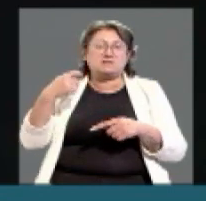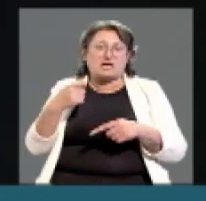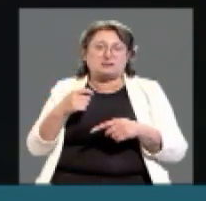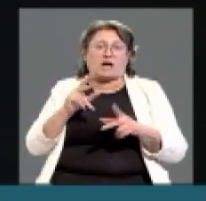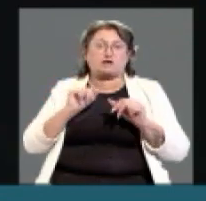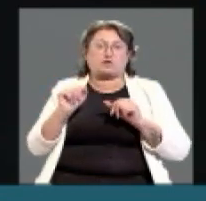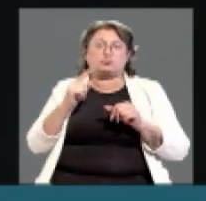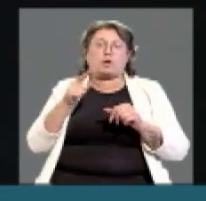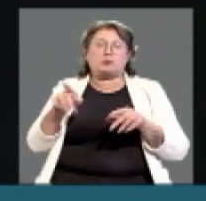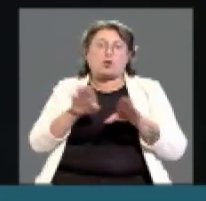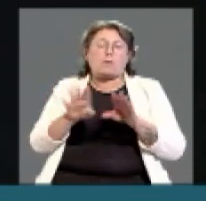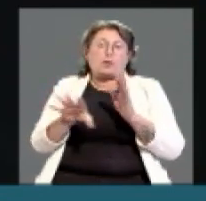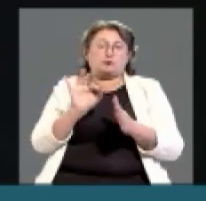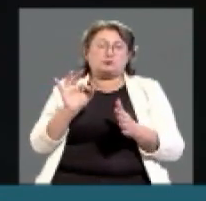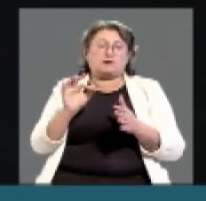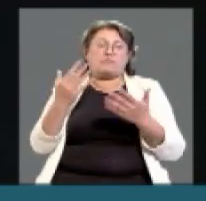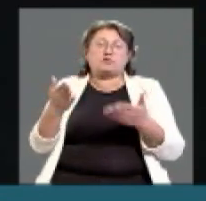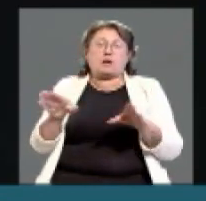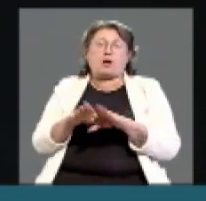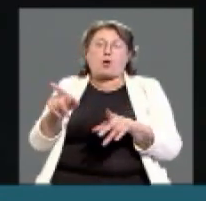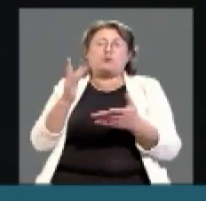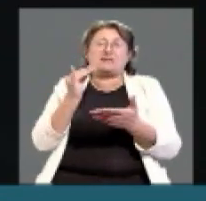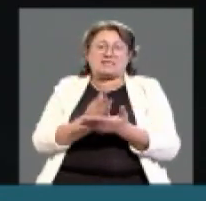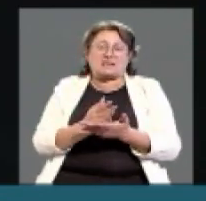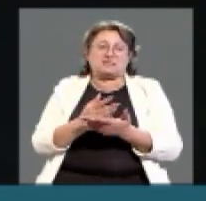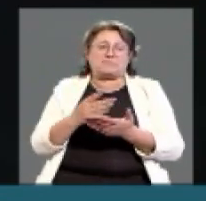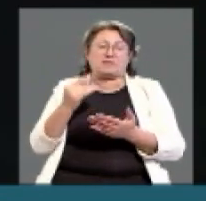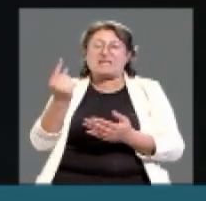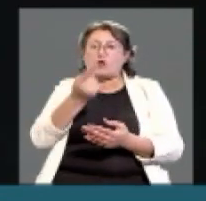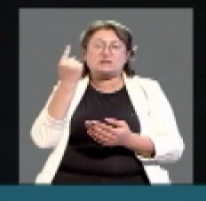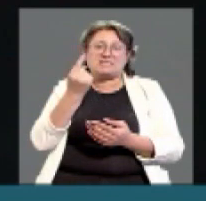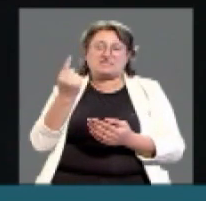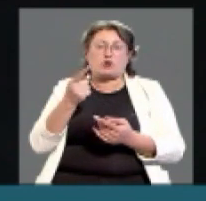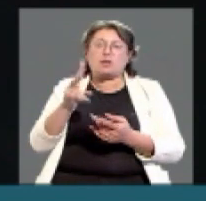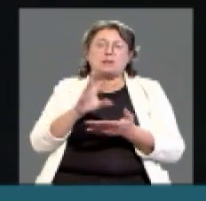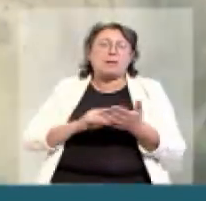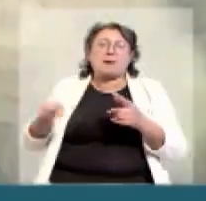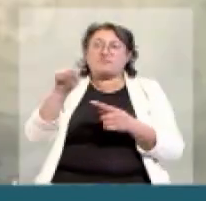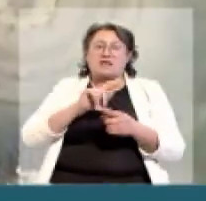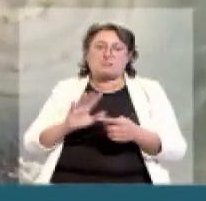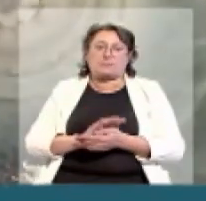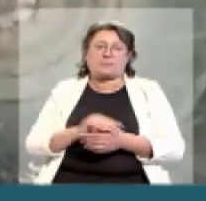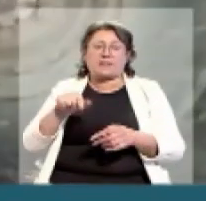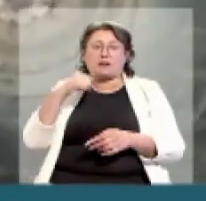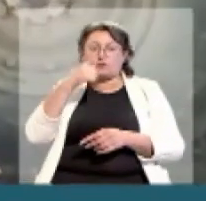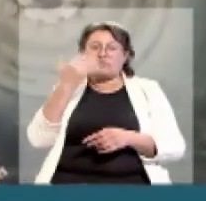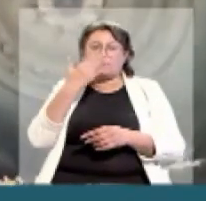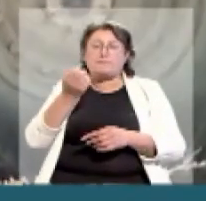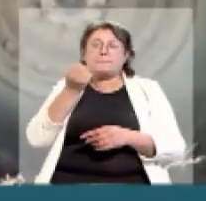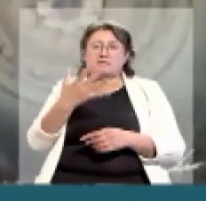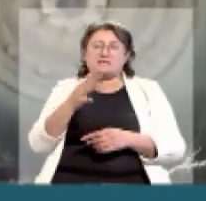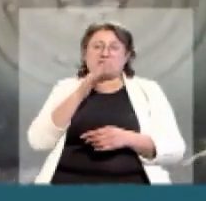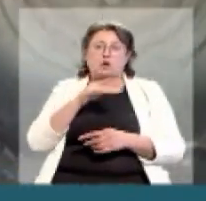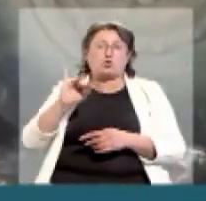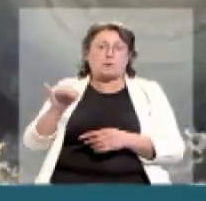как режиссер, потому что он такой получился, вот такой, какой он есть, в единственном экземпляре, он неповторим. В этом году фильму 15